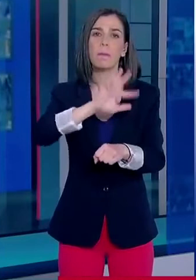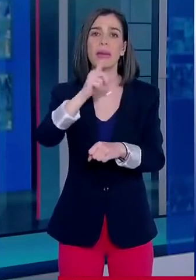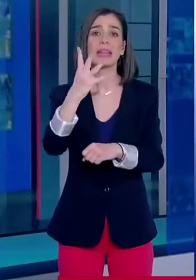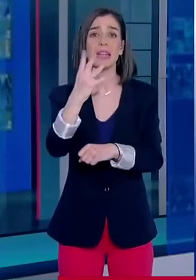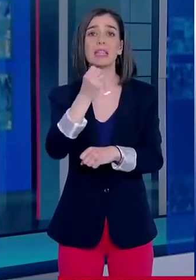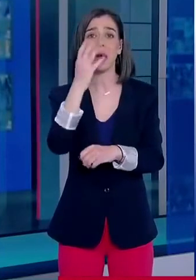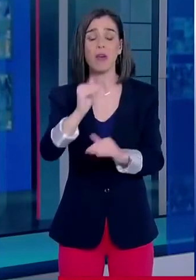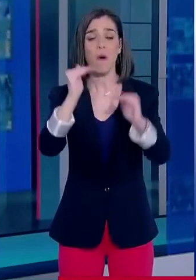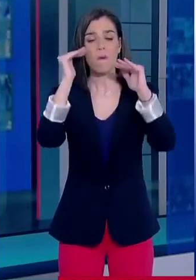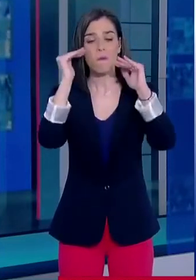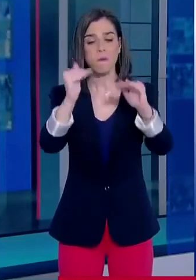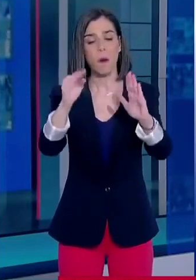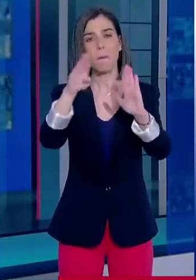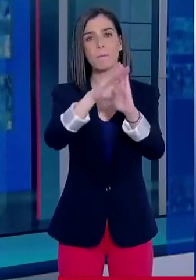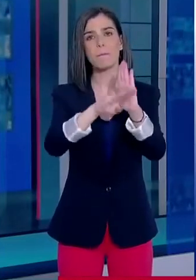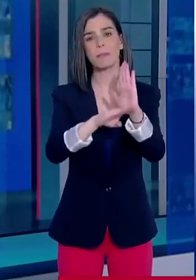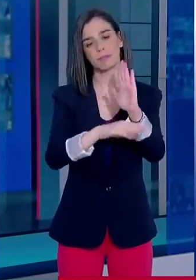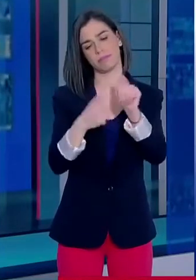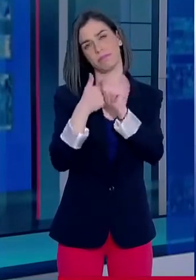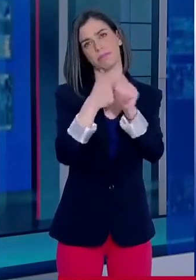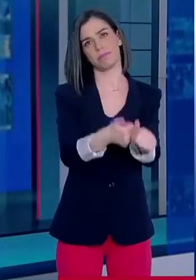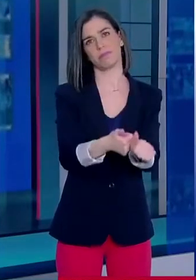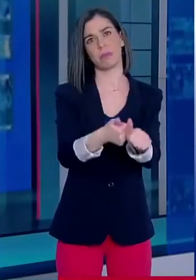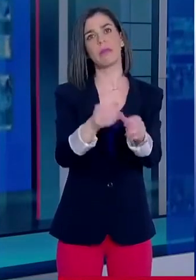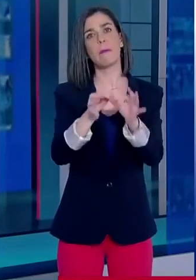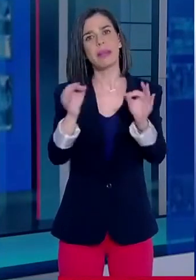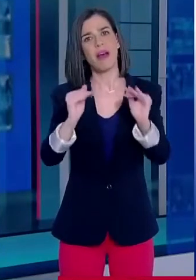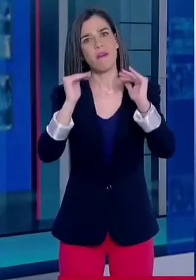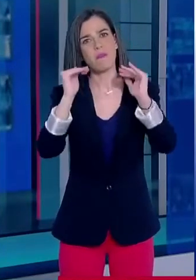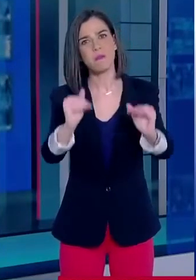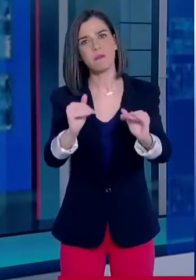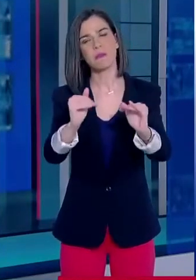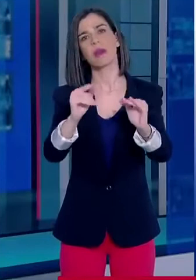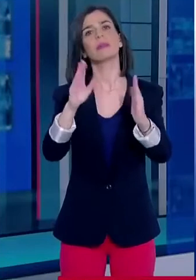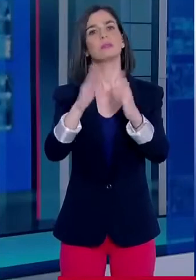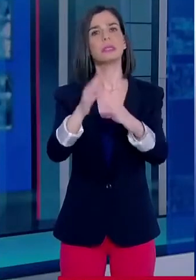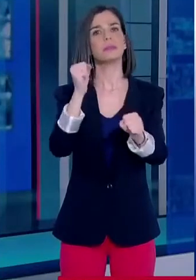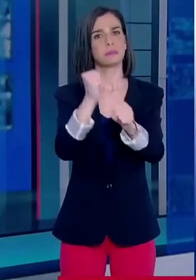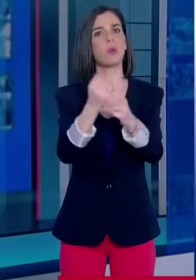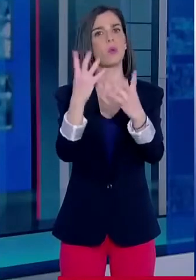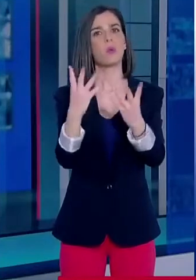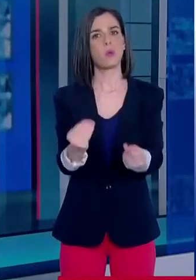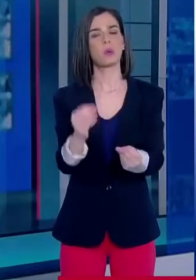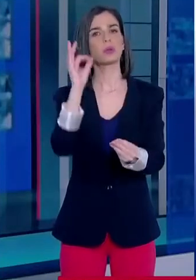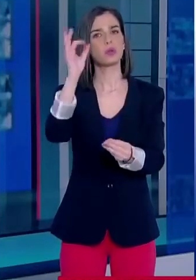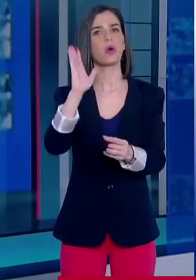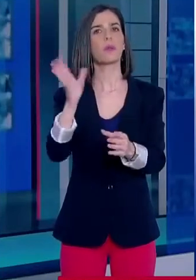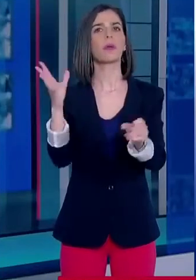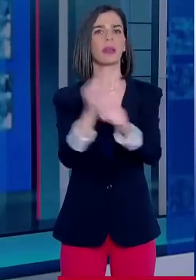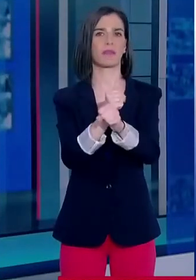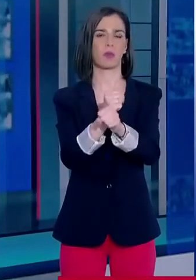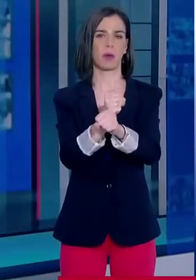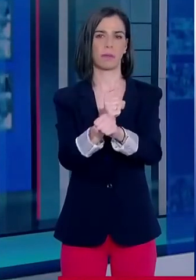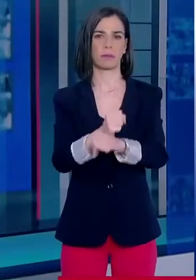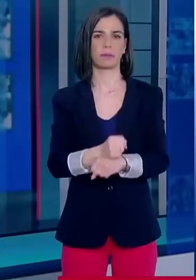4 Μαΐου συνεχίζουμε να τηρούμε πιστά τα μέτρα που βρίσκονται σε ισχύ. Συνεχίζουμε να μένουμε σπίτι για να μπορούμε να πετύχουμε το στόχο